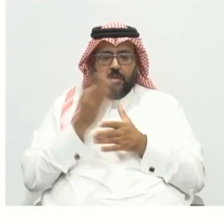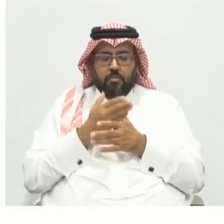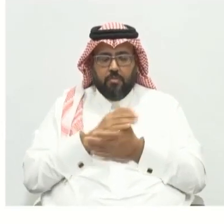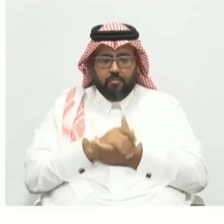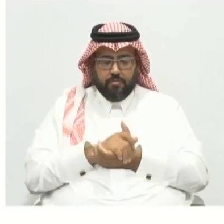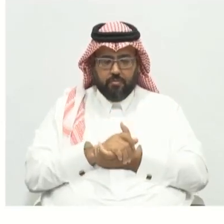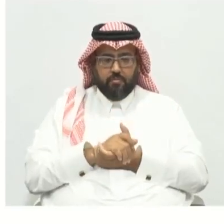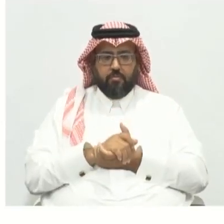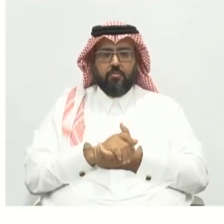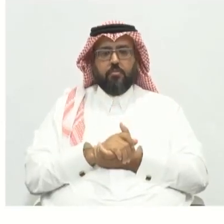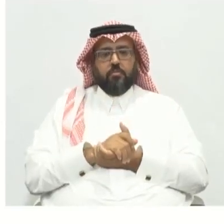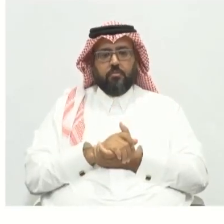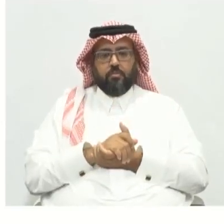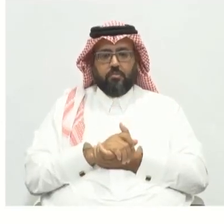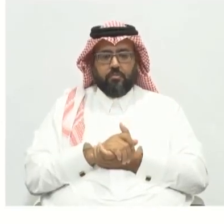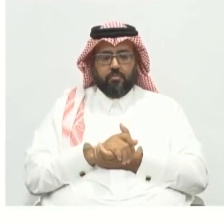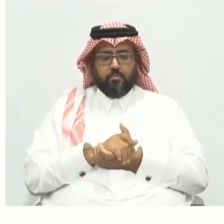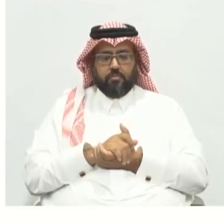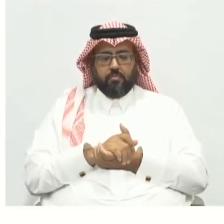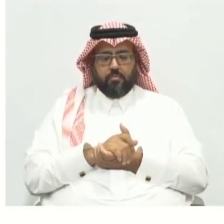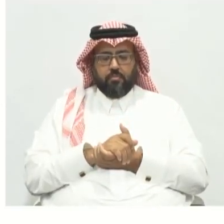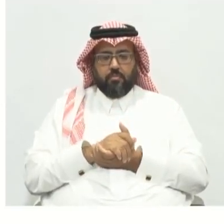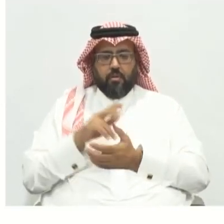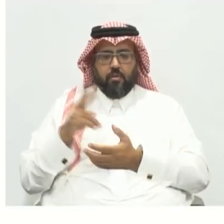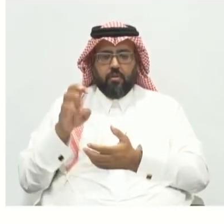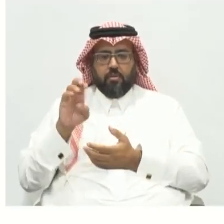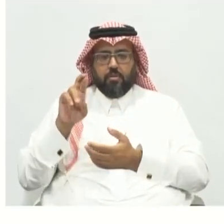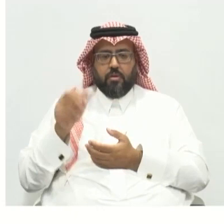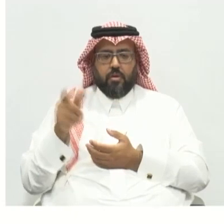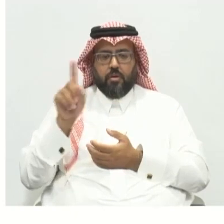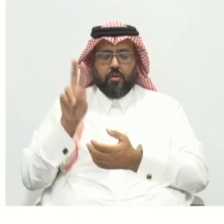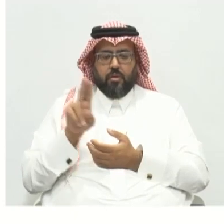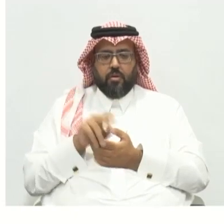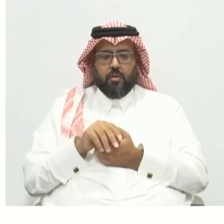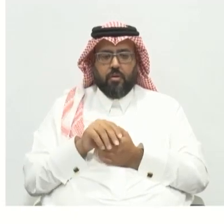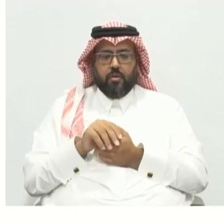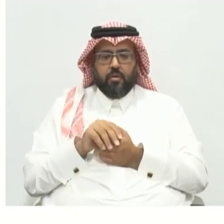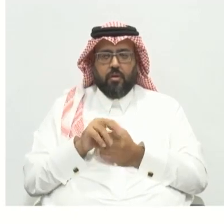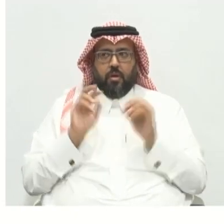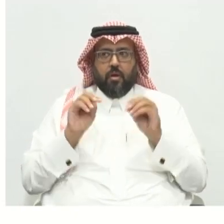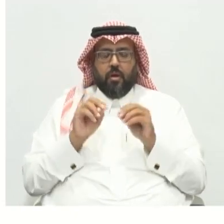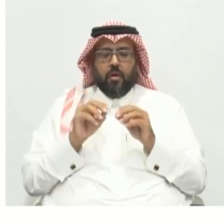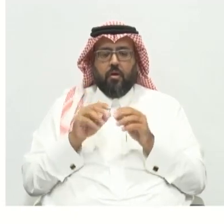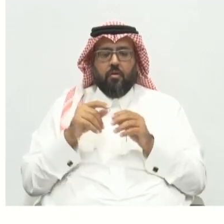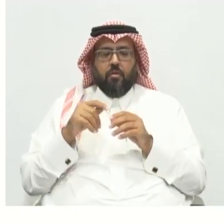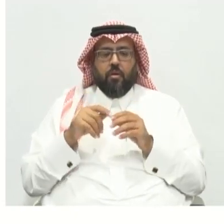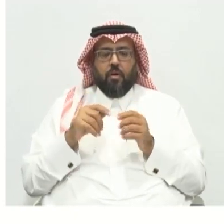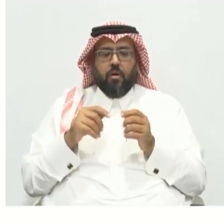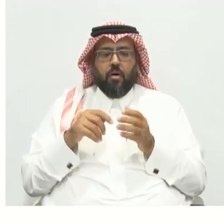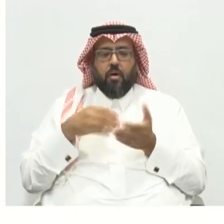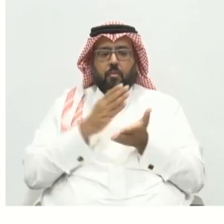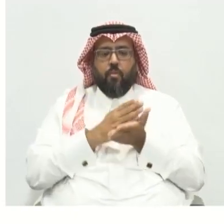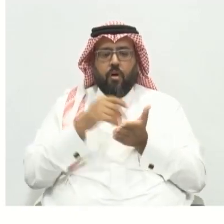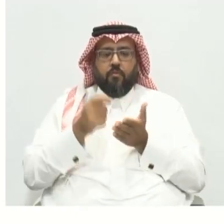في الحادث كذلك من انواع الجزاءات الجزاء الاداري وهو الاثر المترتب على مخالفه الموظف